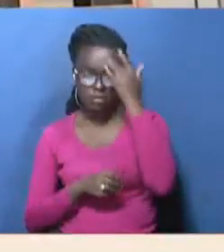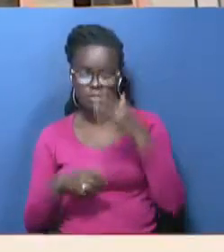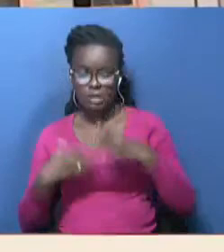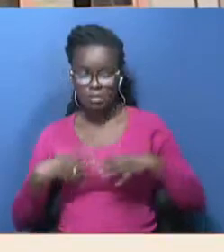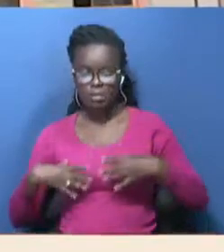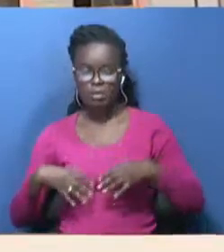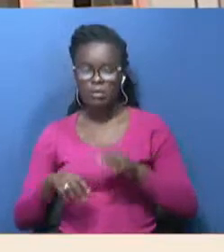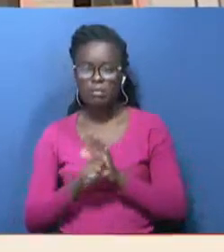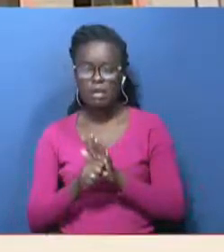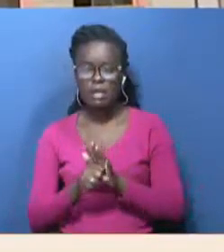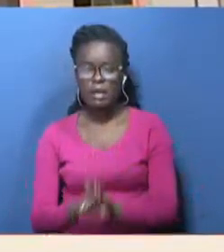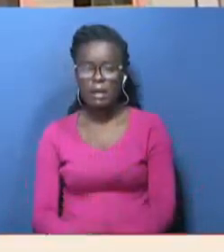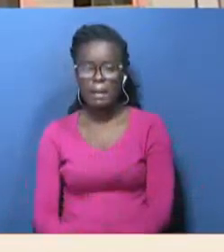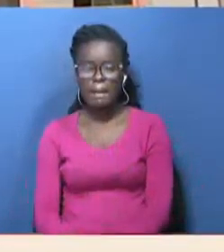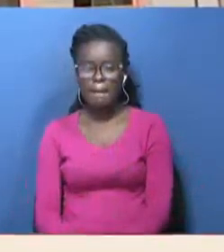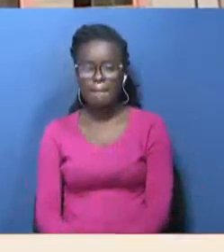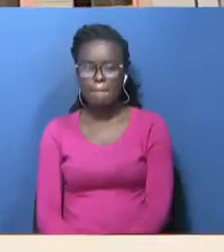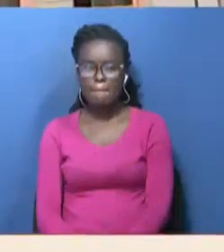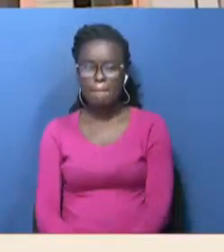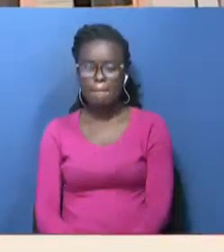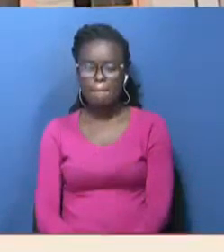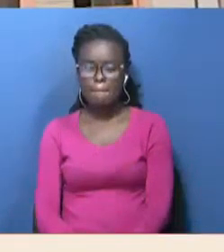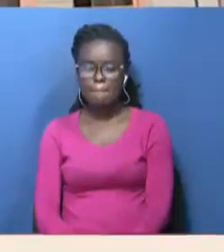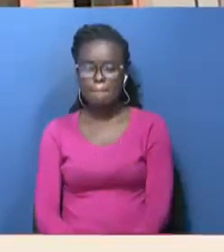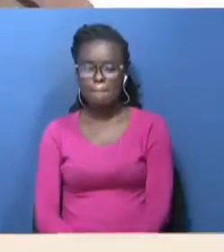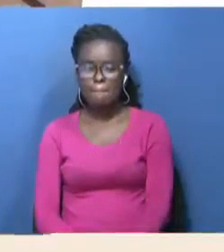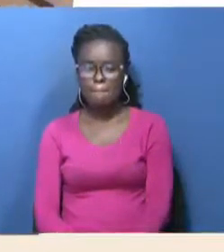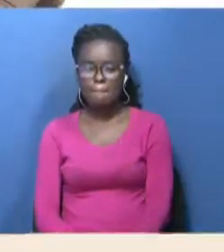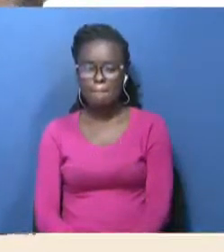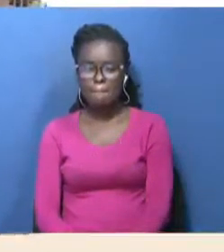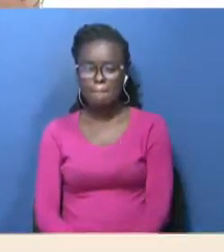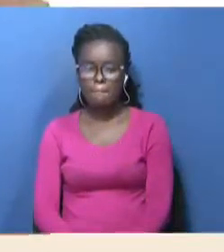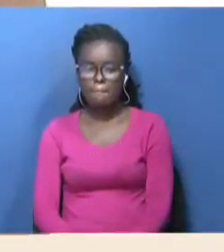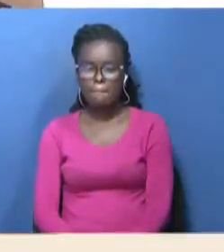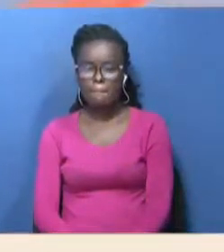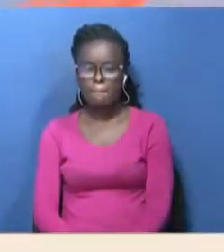biũ. Handũ-inĩ ha Kameme TV rĩtwa rĩakwa nĩ Mbataro wa Mwangi.